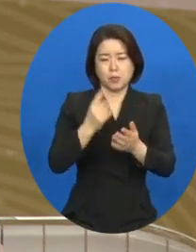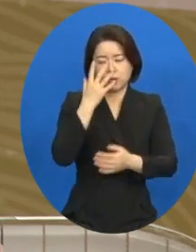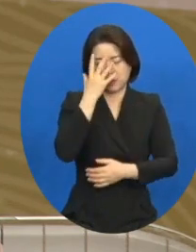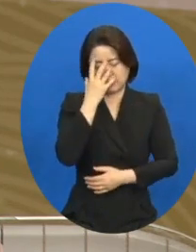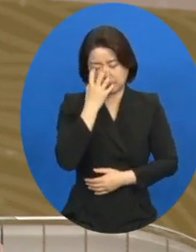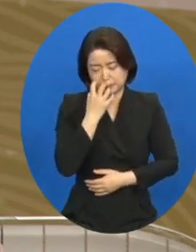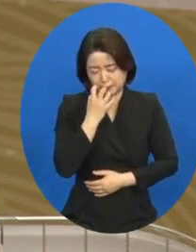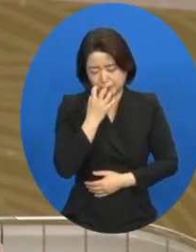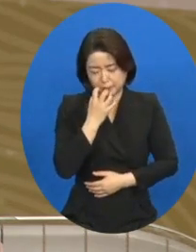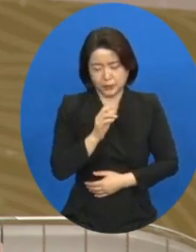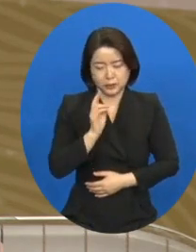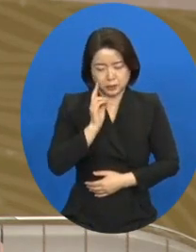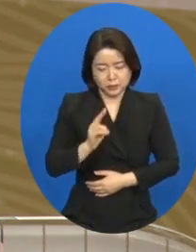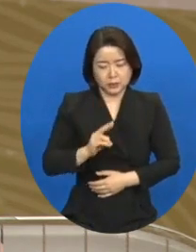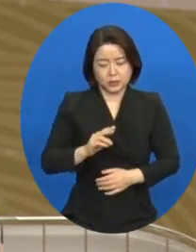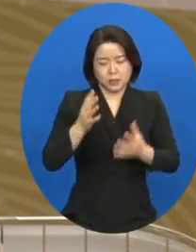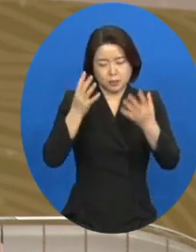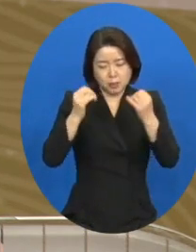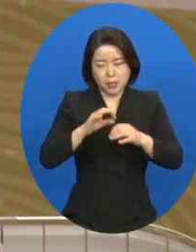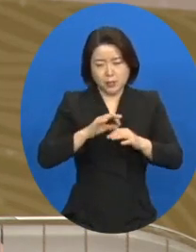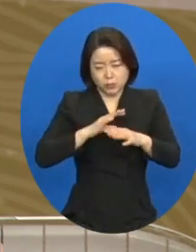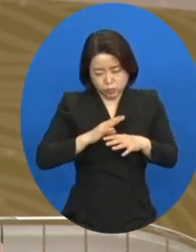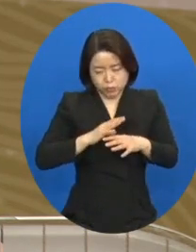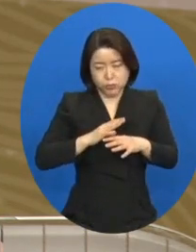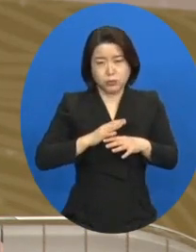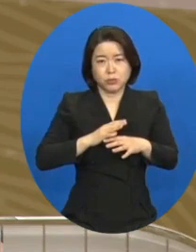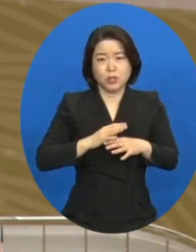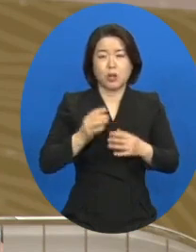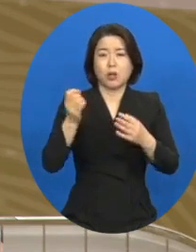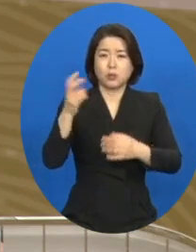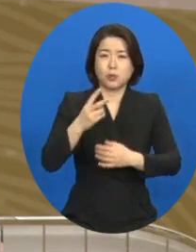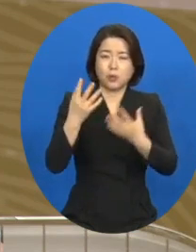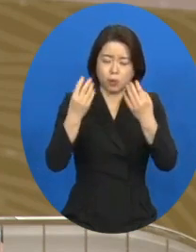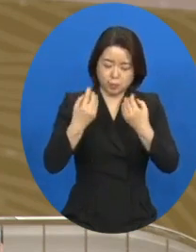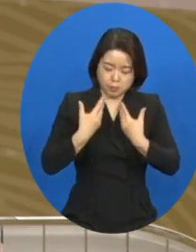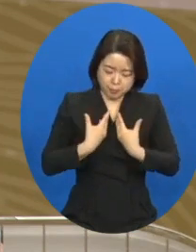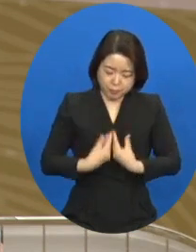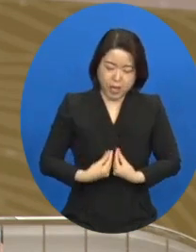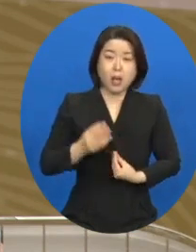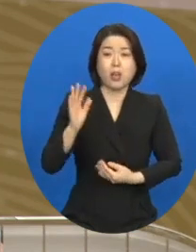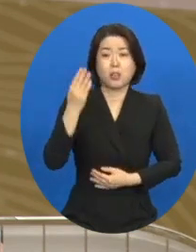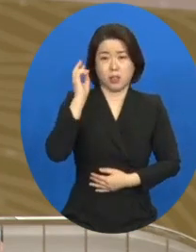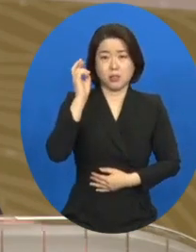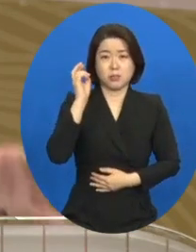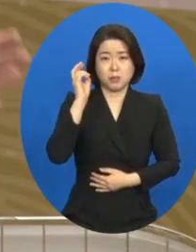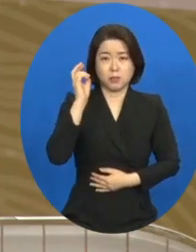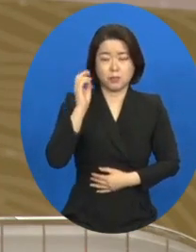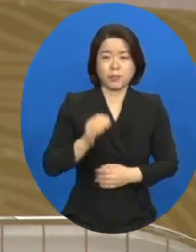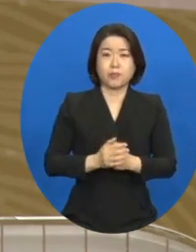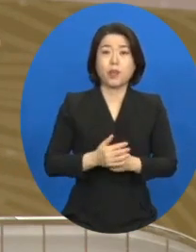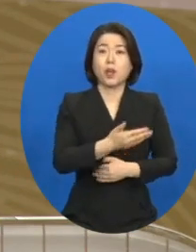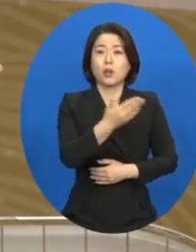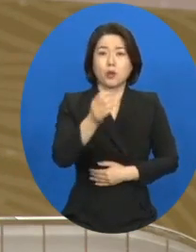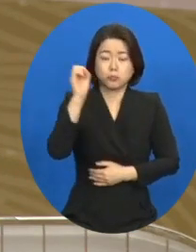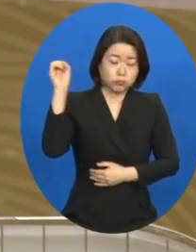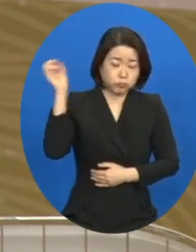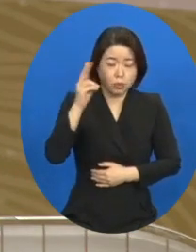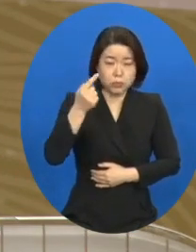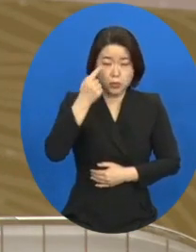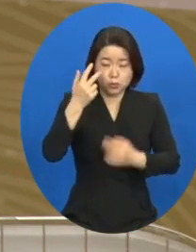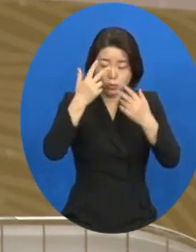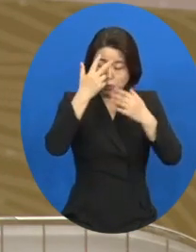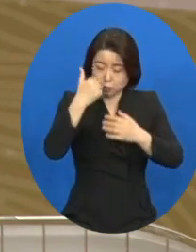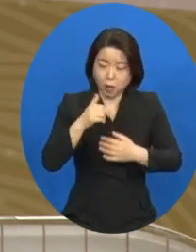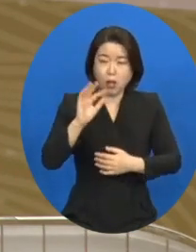비참하고 얼마나 두렵고 또 얼마나 낙심이 되겠어요. 여러분 갑자기 눈이 안 보인다고